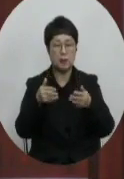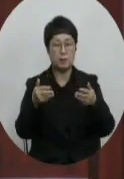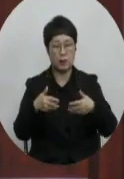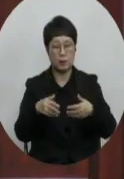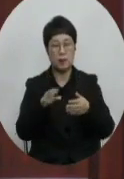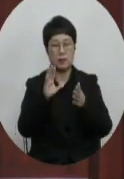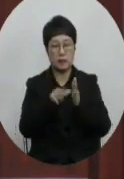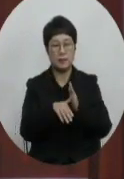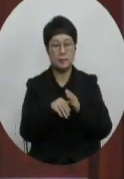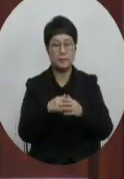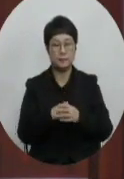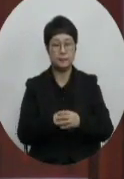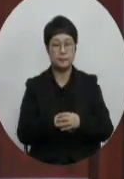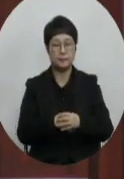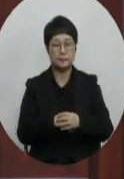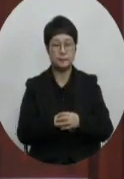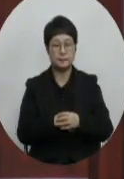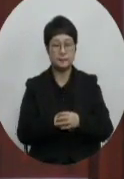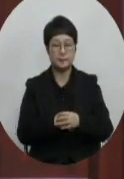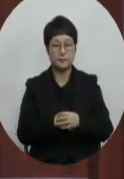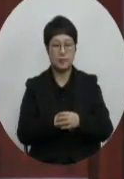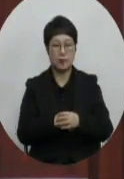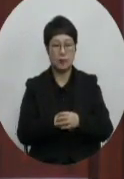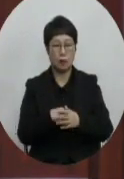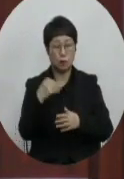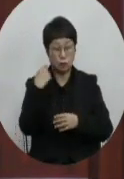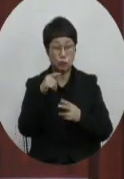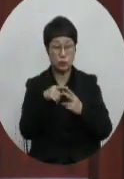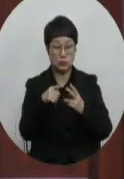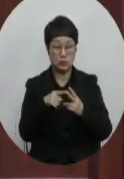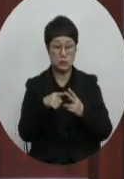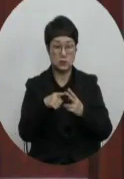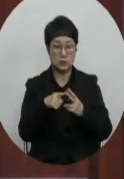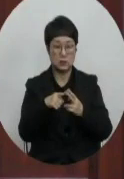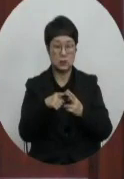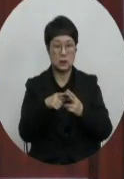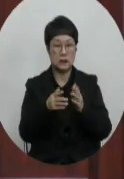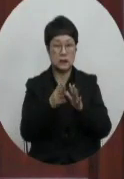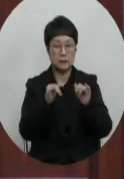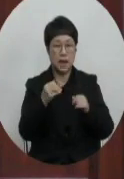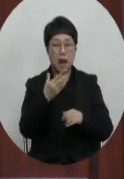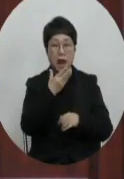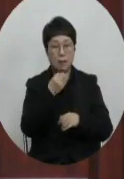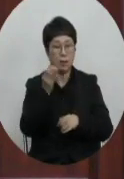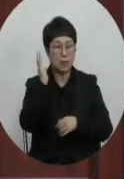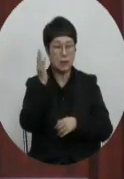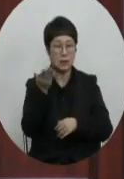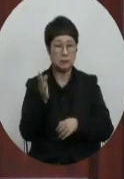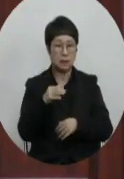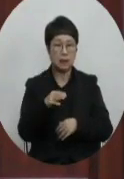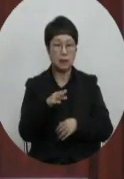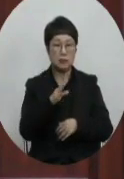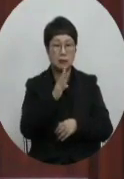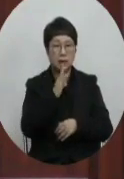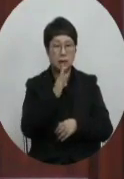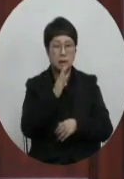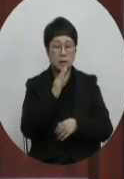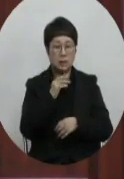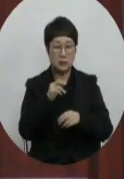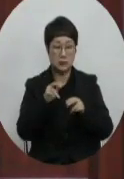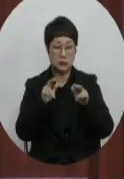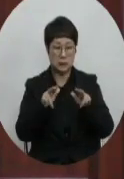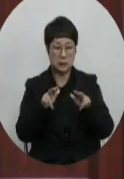필요한 시점입니다. 누구나 여주의 발전과 시민의 행복을 이야기하지만 과연 현실적인 해법을 가지고